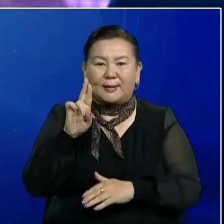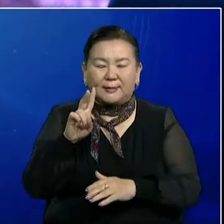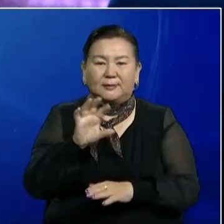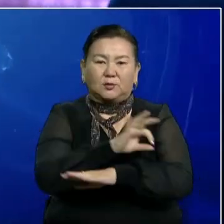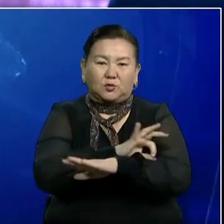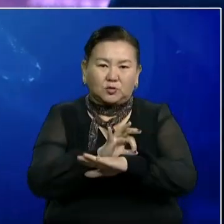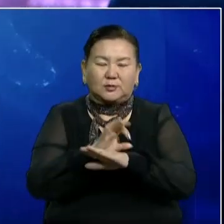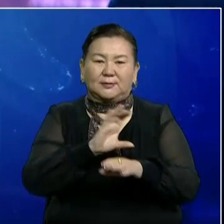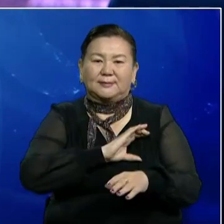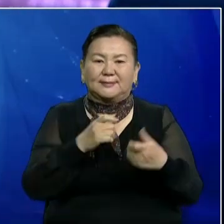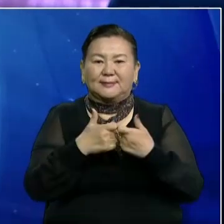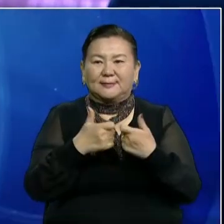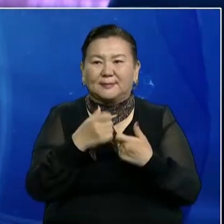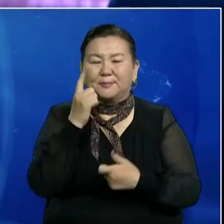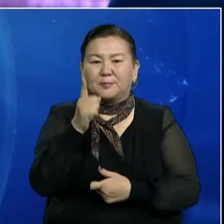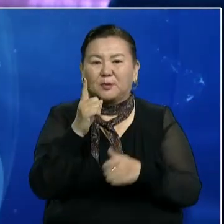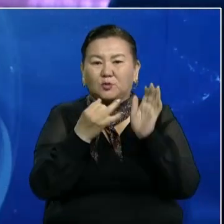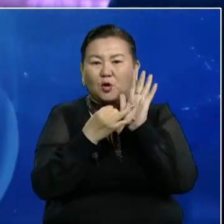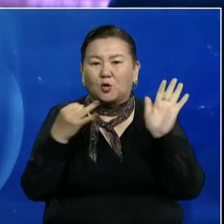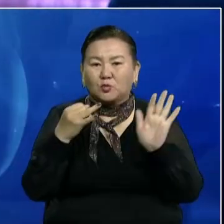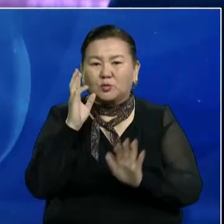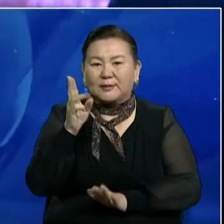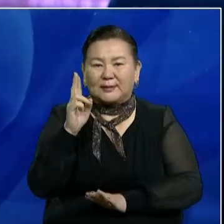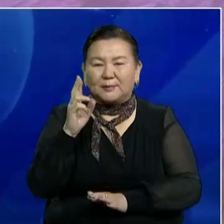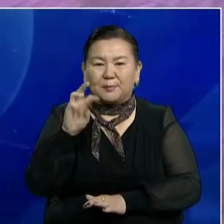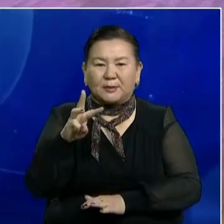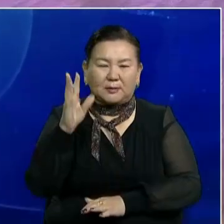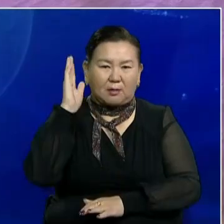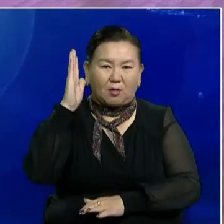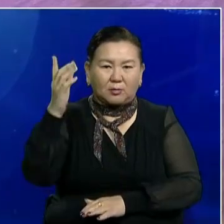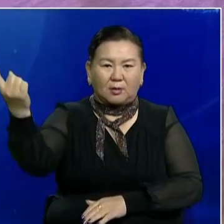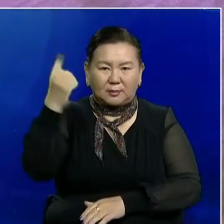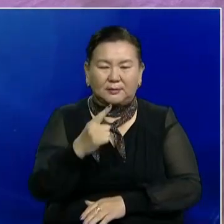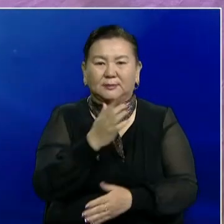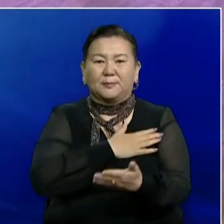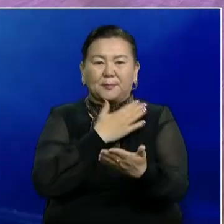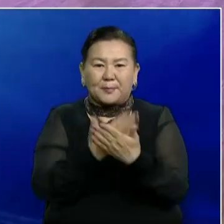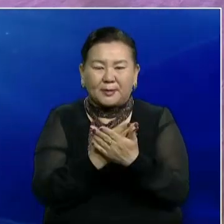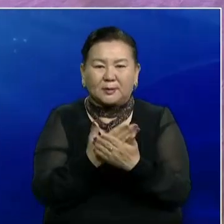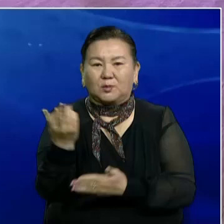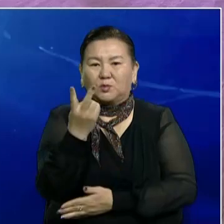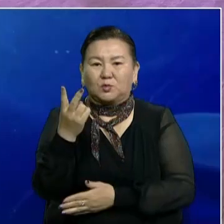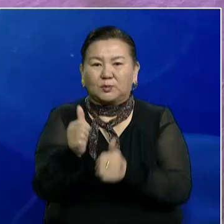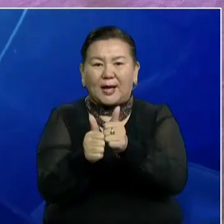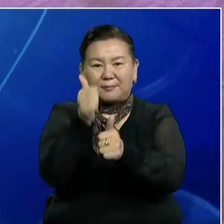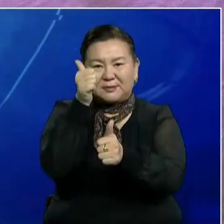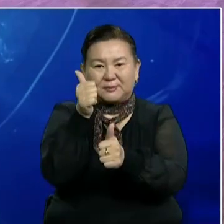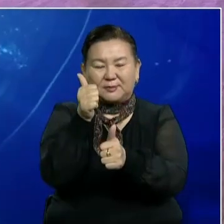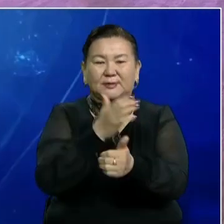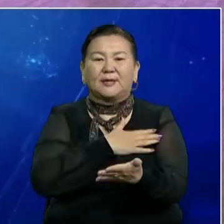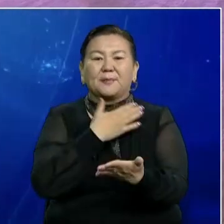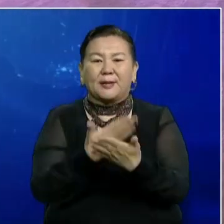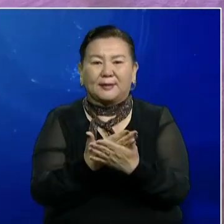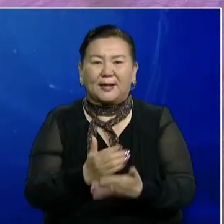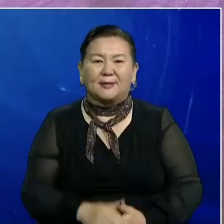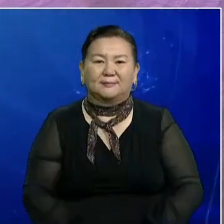их таалагдж байна. 1700 км-с жарын студид маань ирж энэ ярилцлагыг бас ингээд өргөсөн. Баярлалаа. Түнэртэ бүгдэнд нь амжилт хүсье. За баярлалаа.